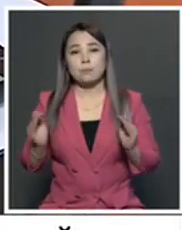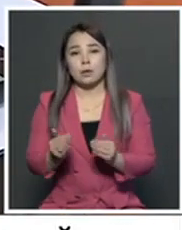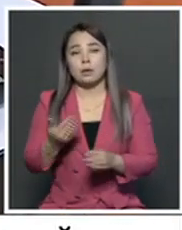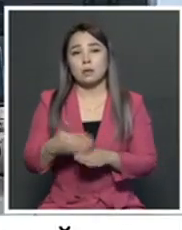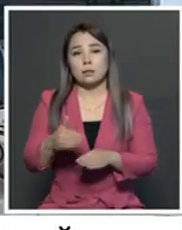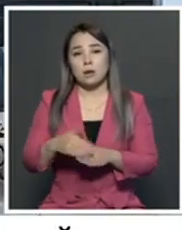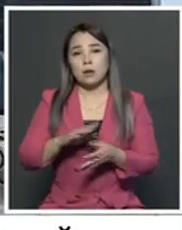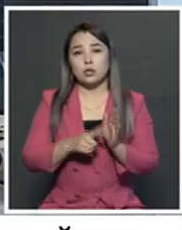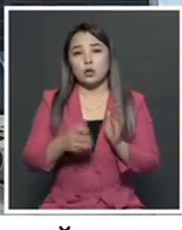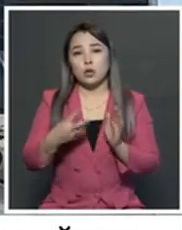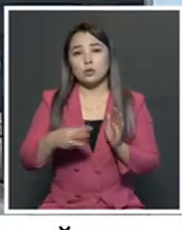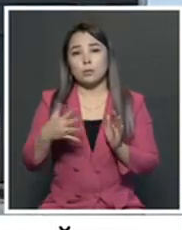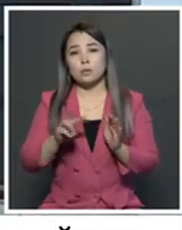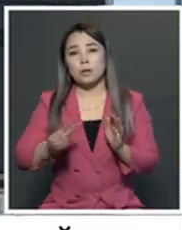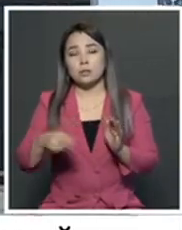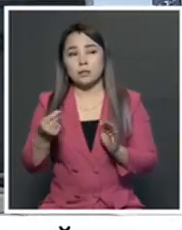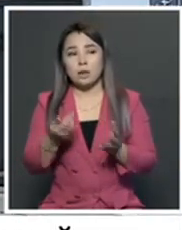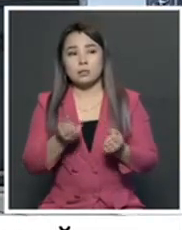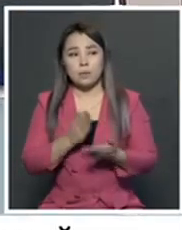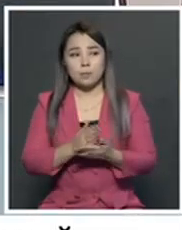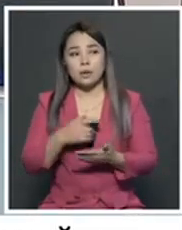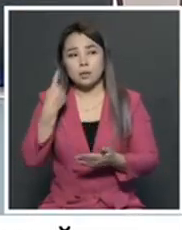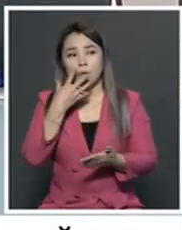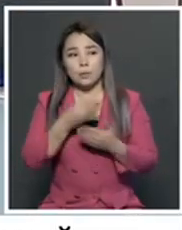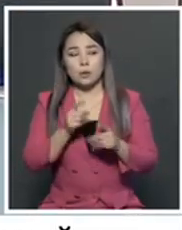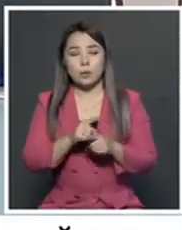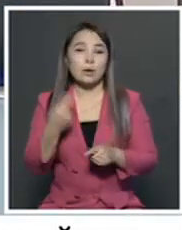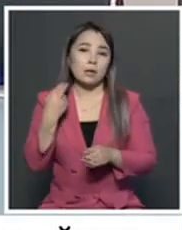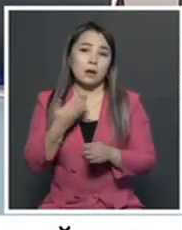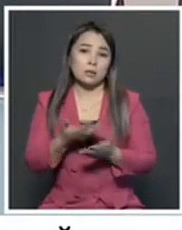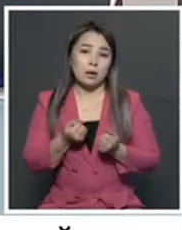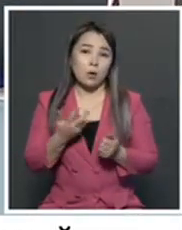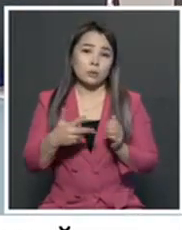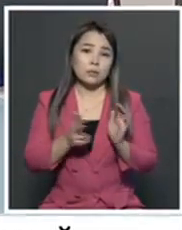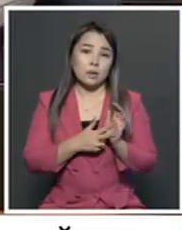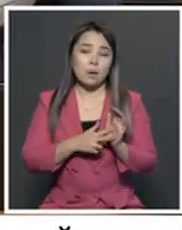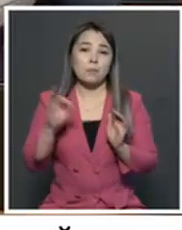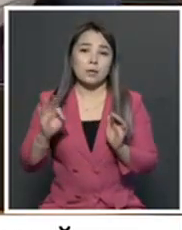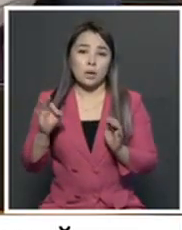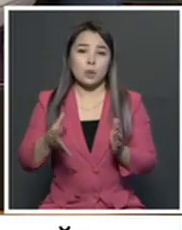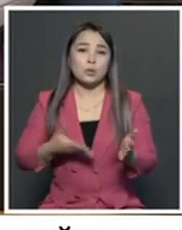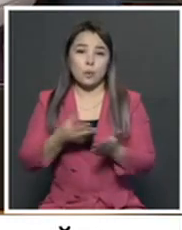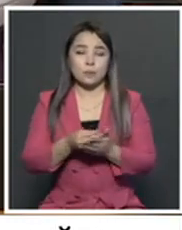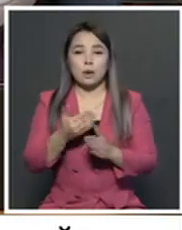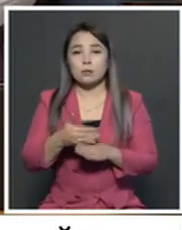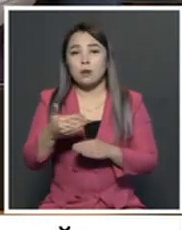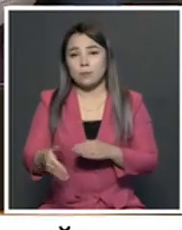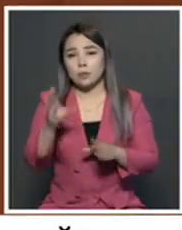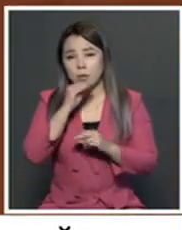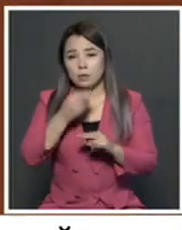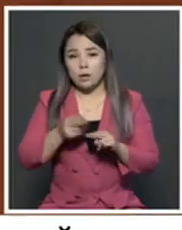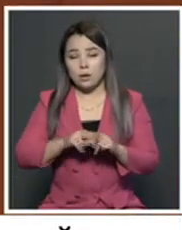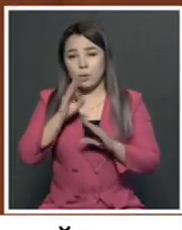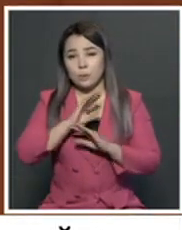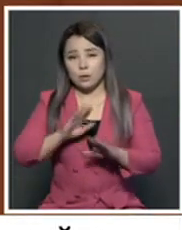735 миллиард теңге несие алған. Жекелеген несиелер бойынша қарыз алушылардың 38% төлеу мерзімін өткізіп алған. Дәлірек айтқанда бұл